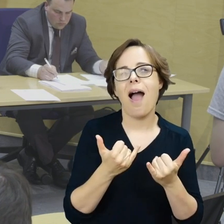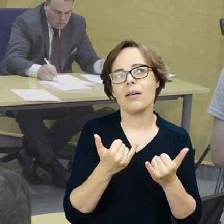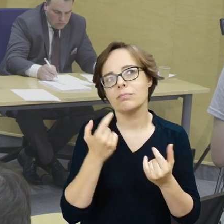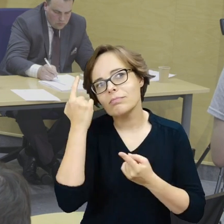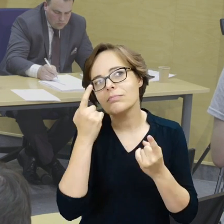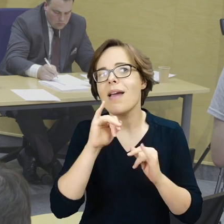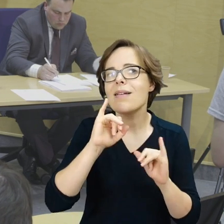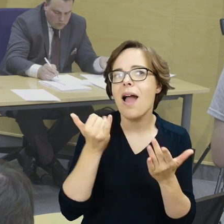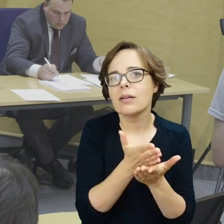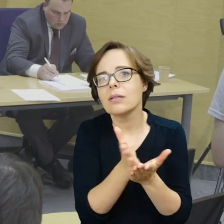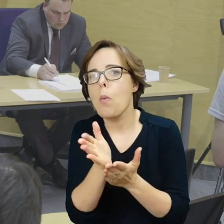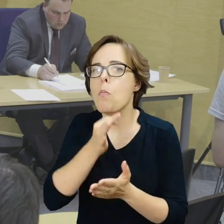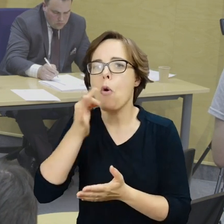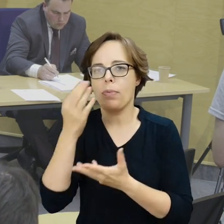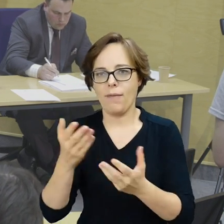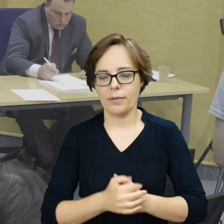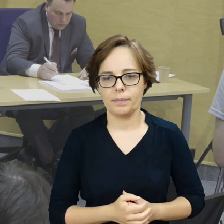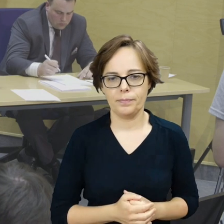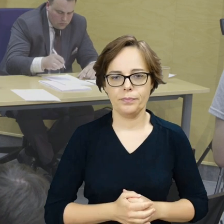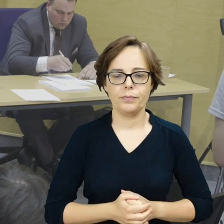w sprawie dostępu do informacji publicznej?